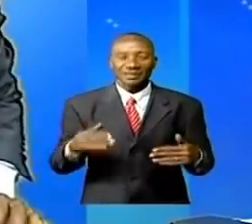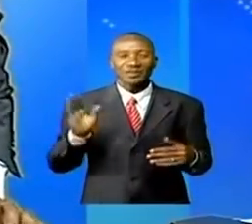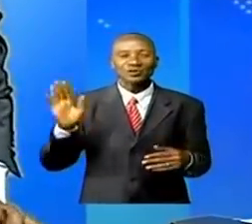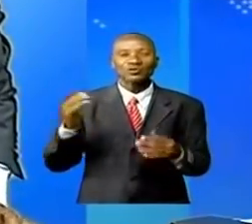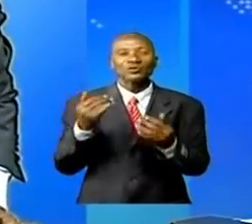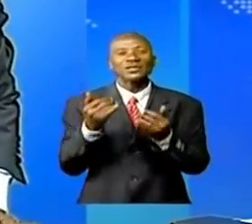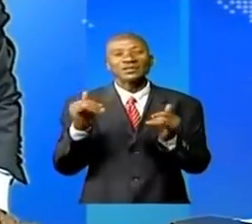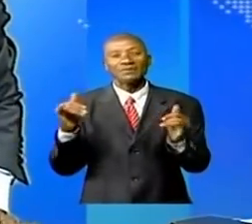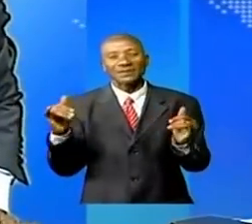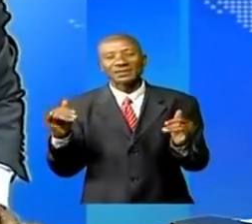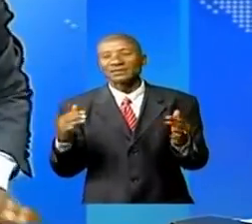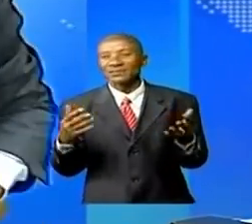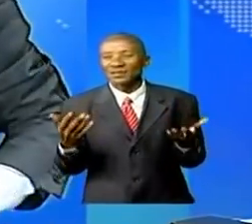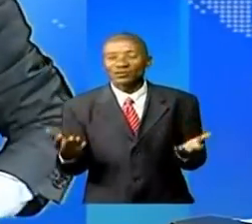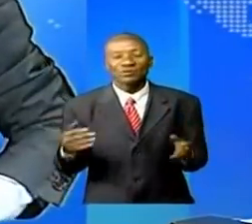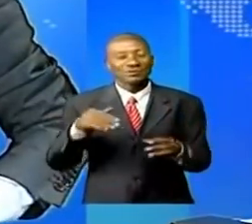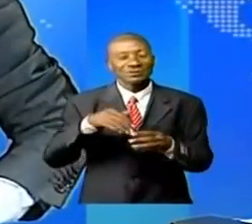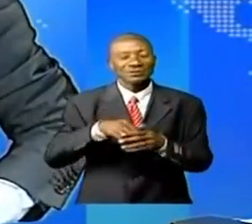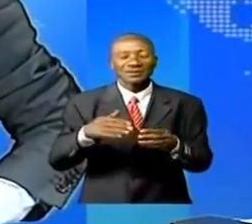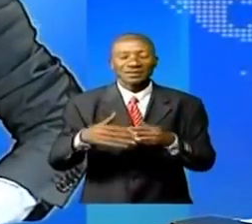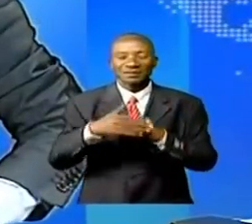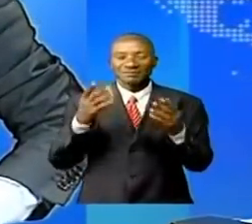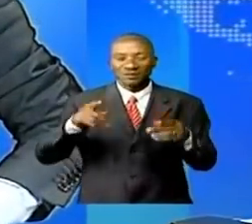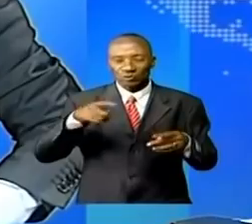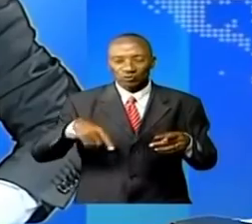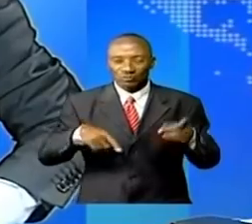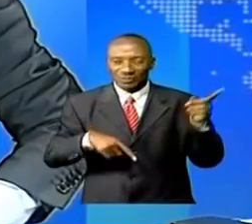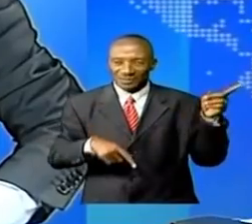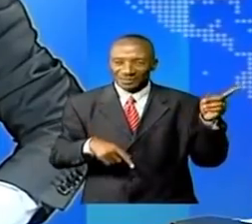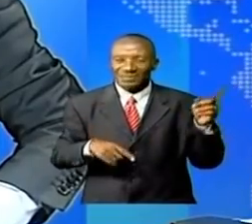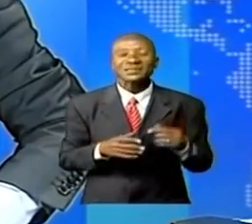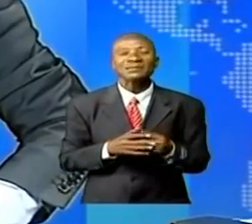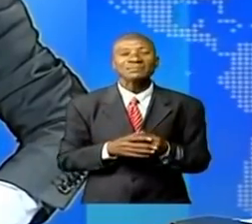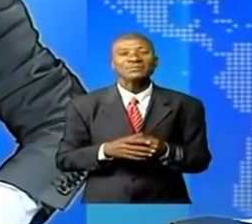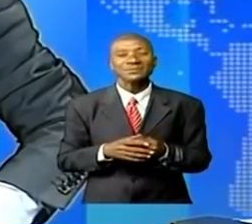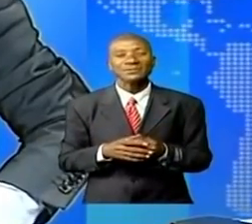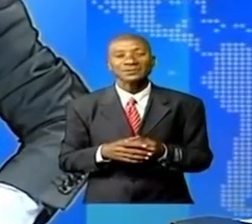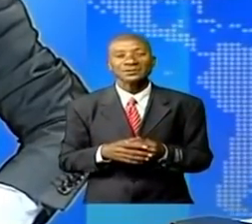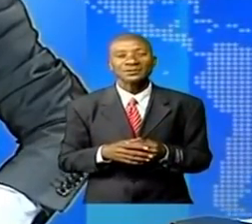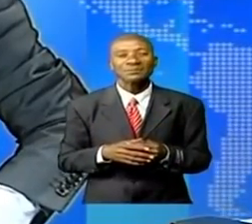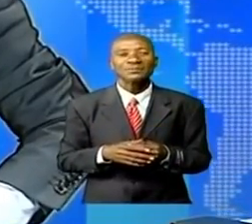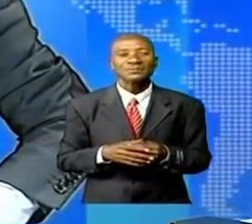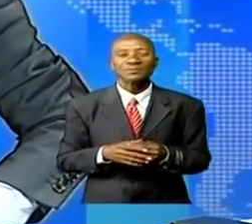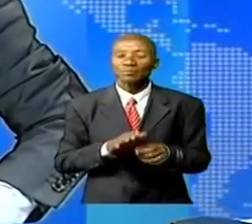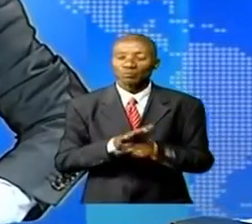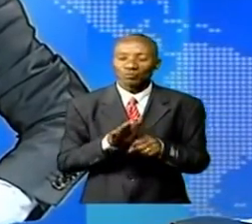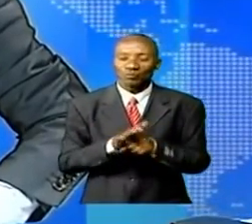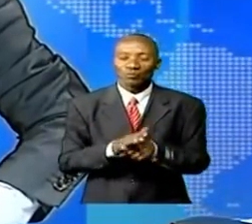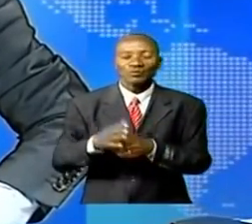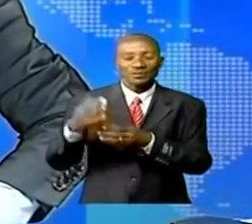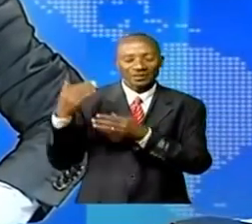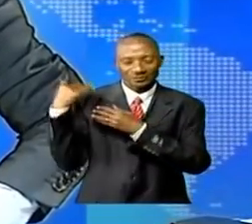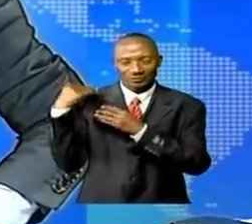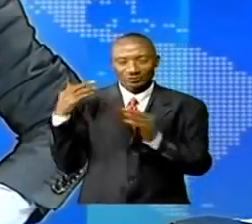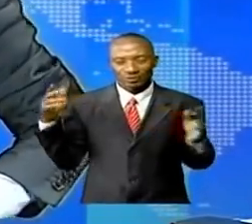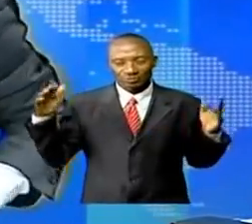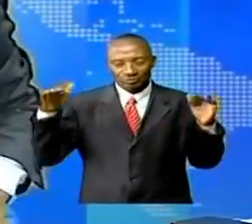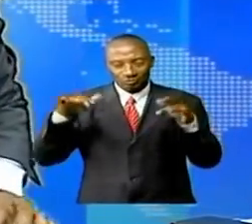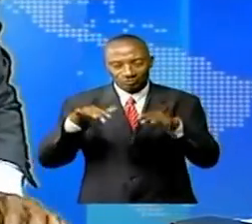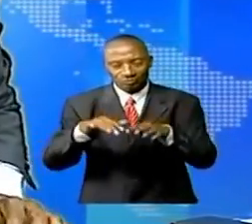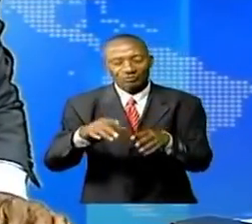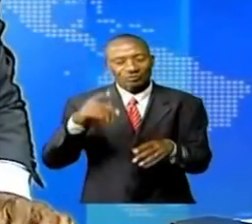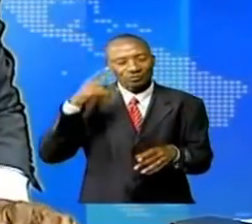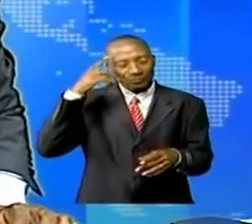dans la commune de la Gombe. Une occasion de rappeler que c'était en 1804,